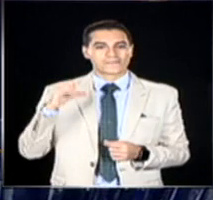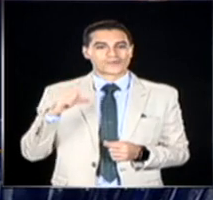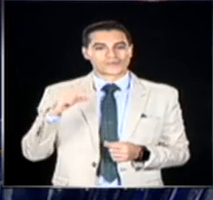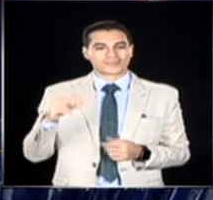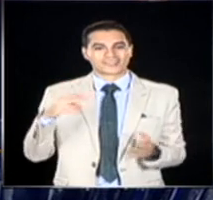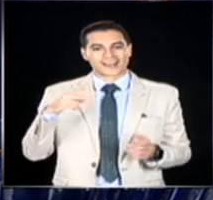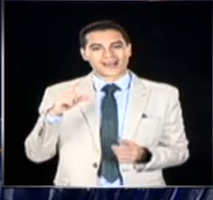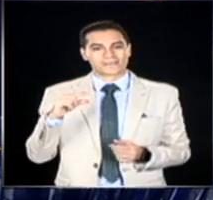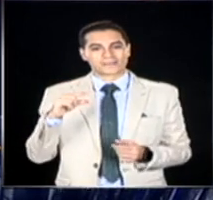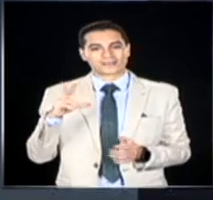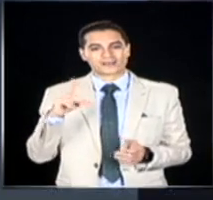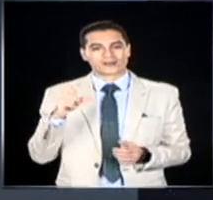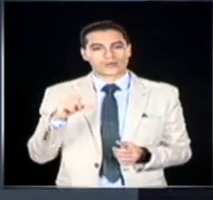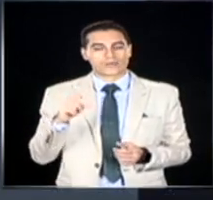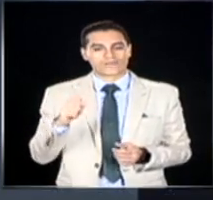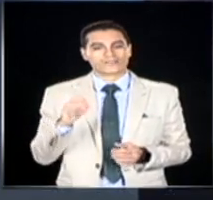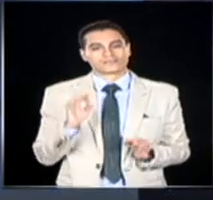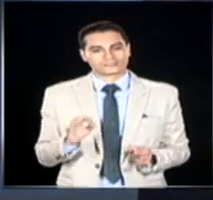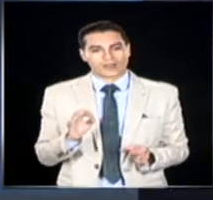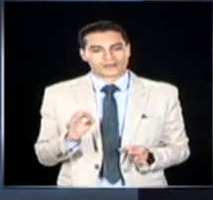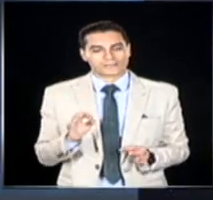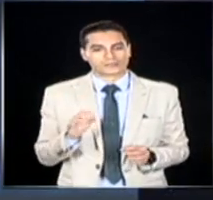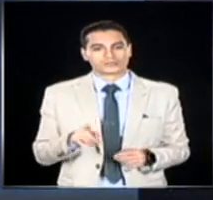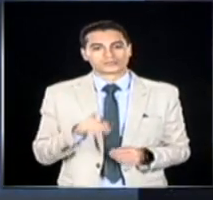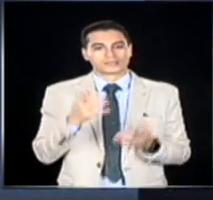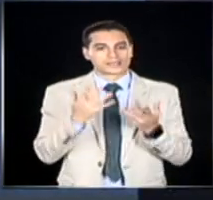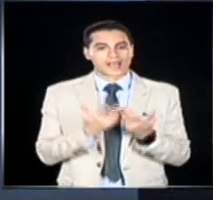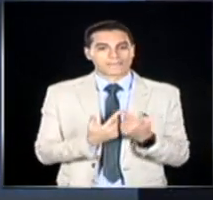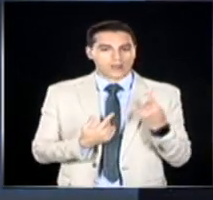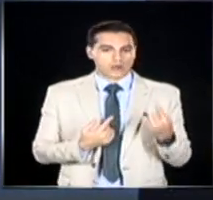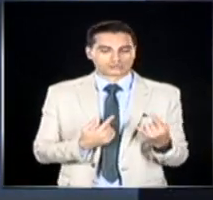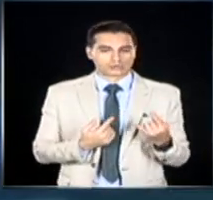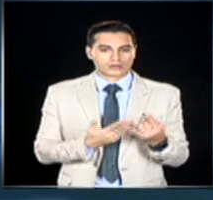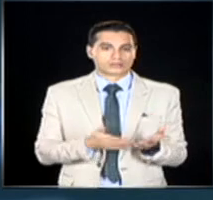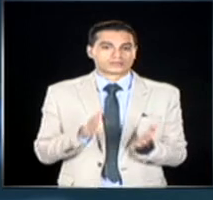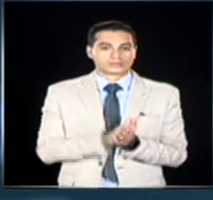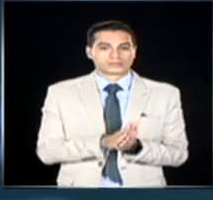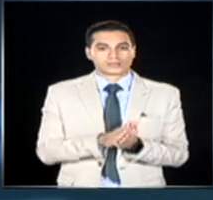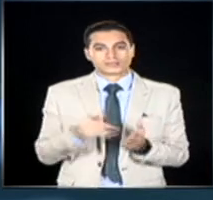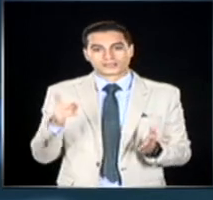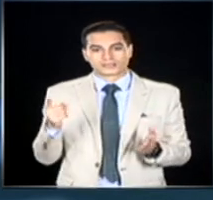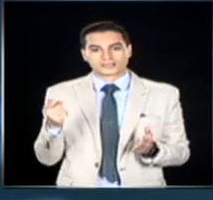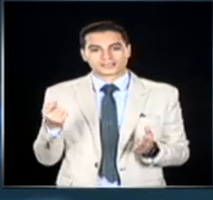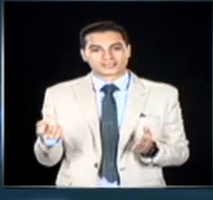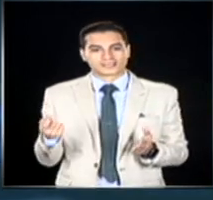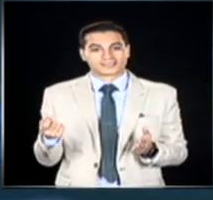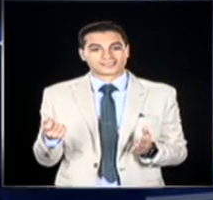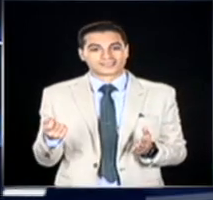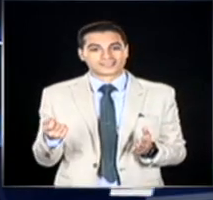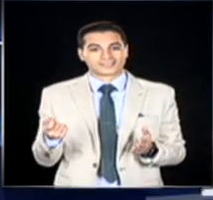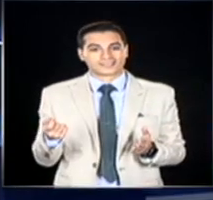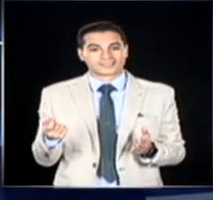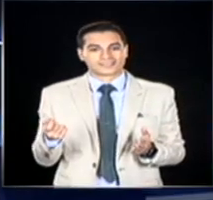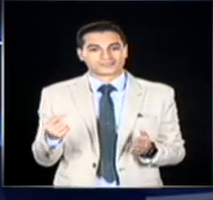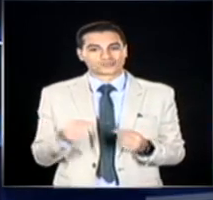الرؤوف. طيب معك كم نقطة؟ 10. 10 معك كم نقطة؟ 9.